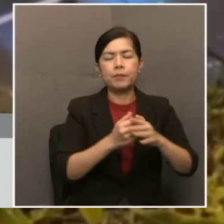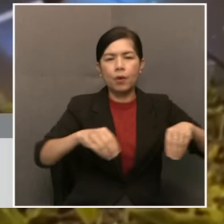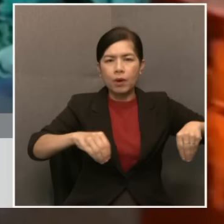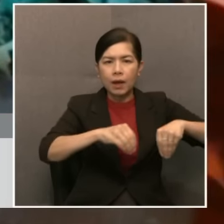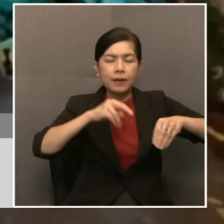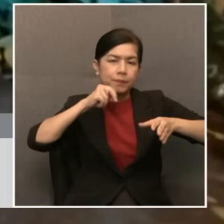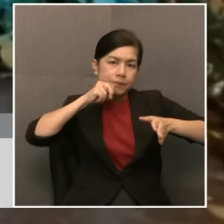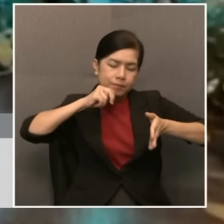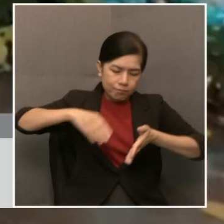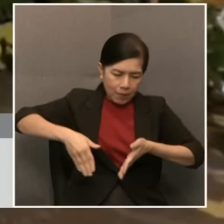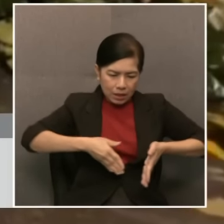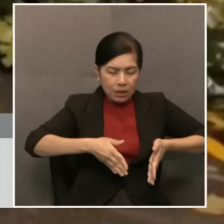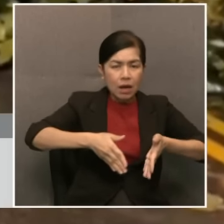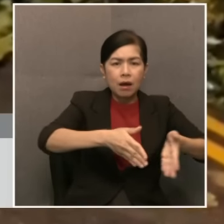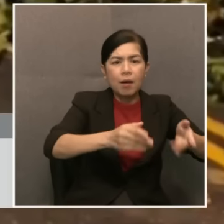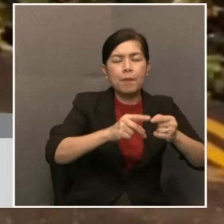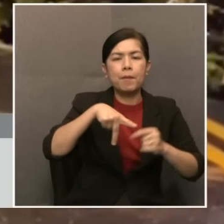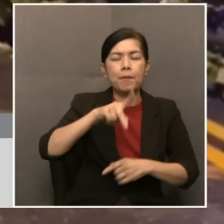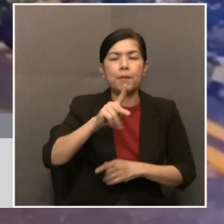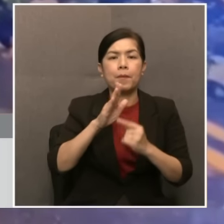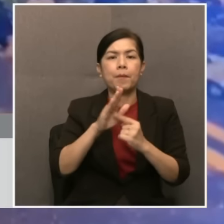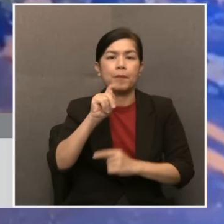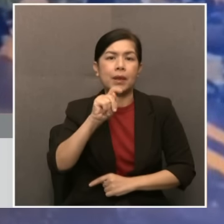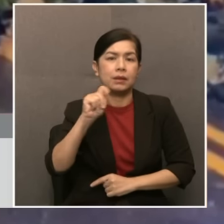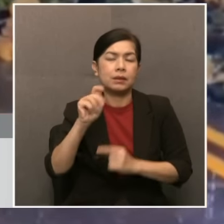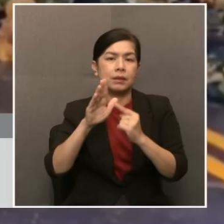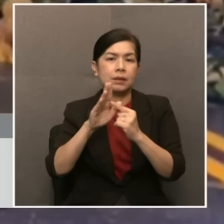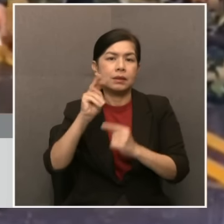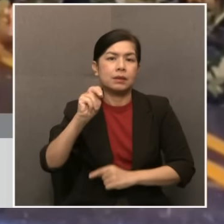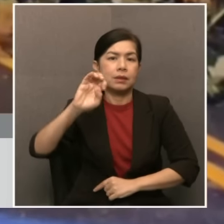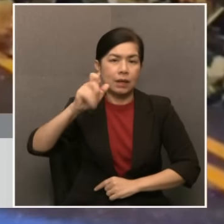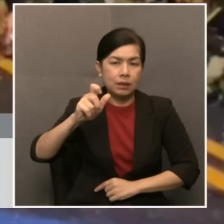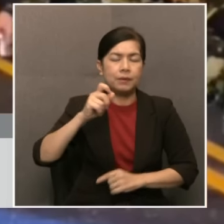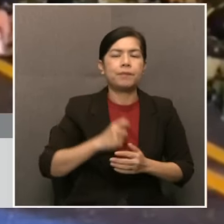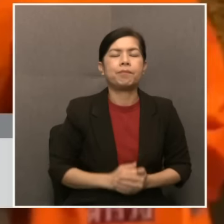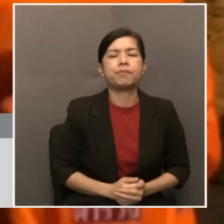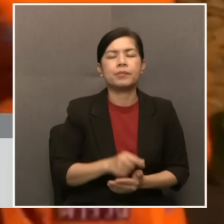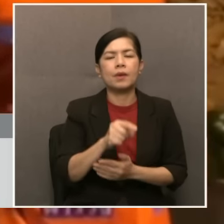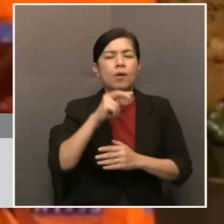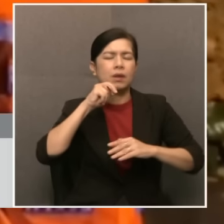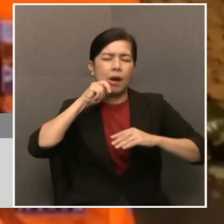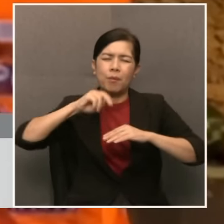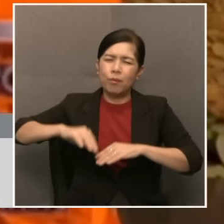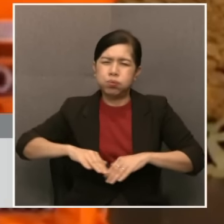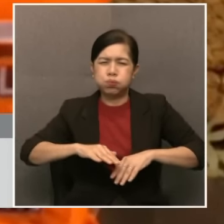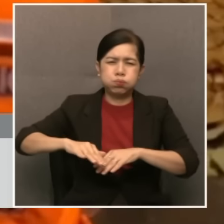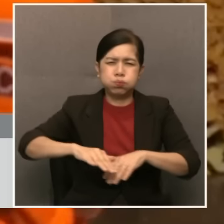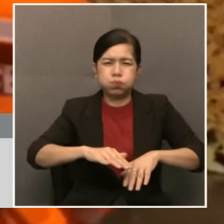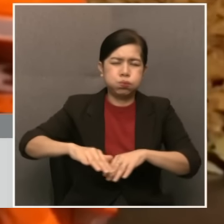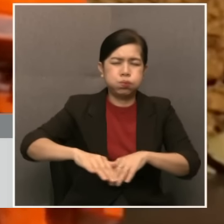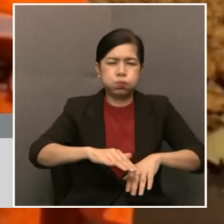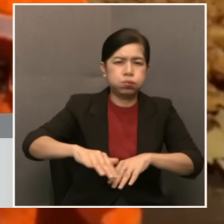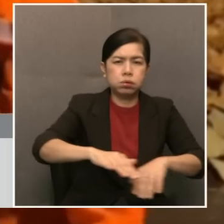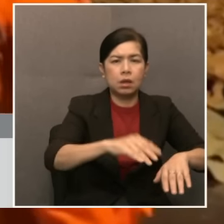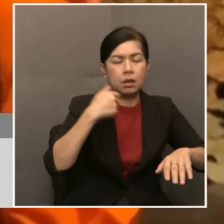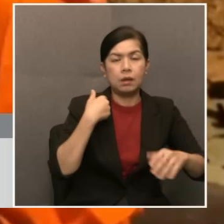ำปัตตานีค่ะก็มีน้ำไหลหลากข้ามแนวสันเขื่อนบริเวณชุมชนบ้านร่มมวลน้ำเนี่ยล้นเข้ามาในพื้นที่แล้วต